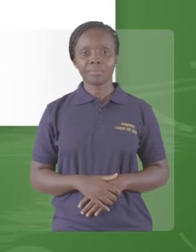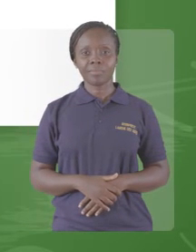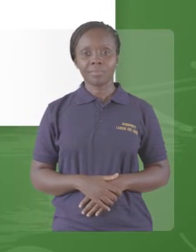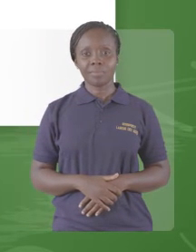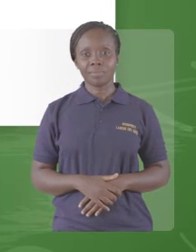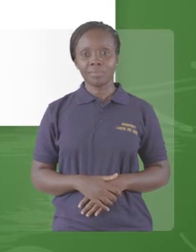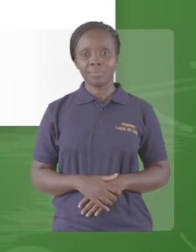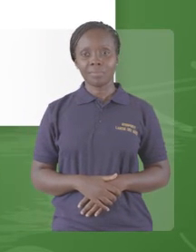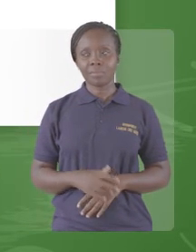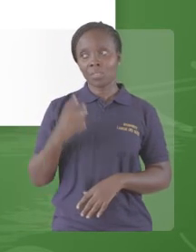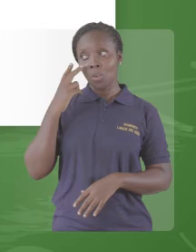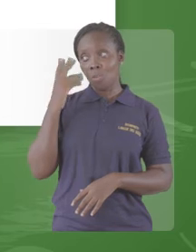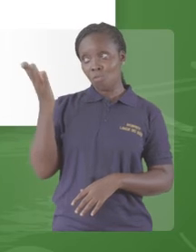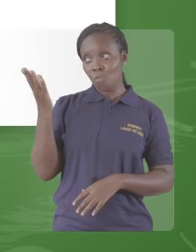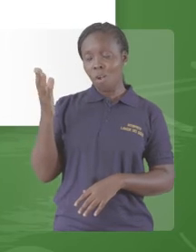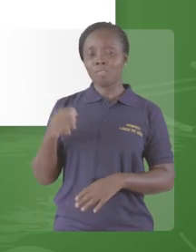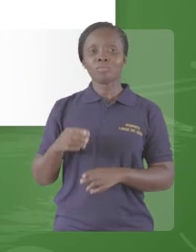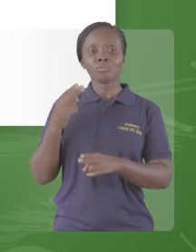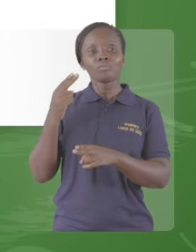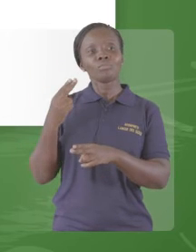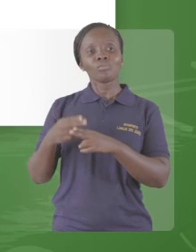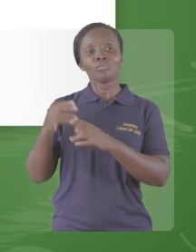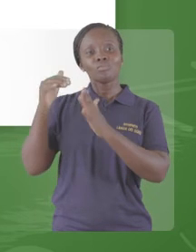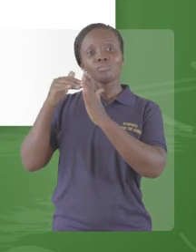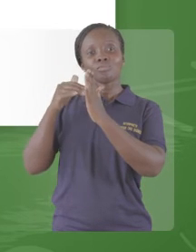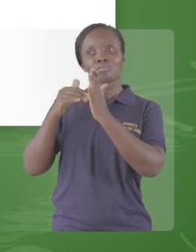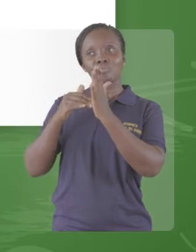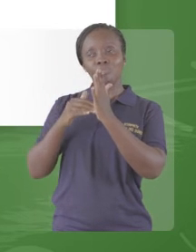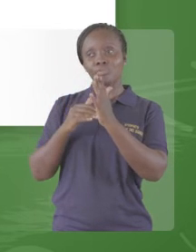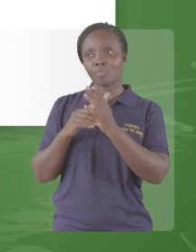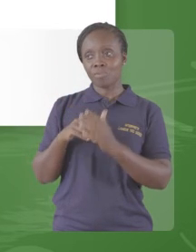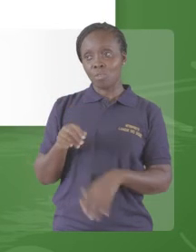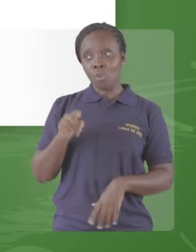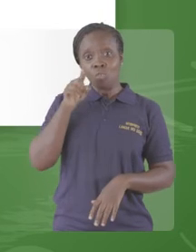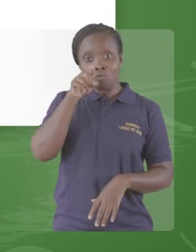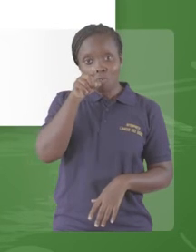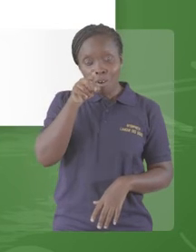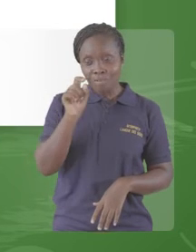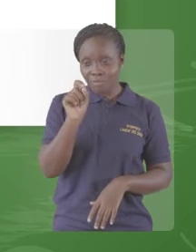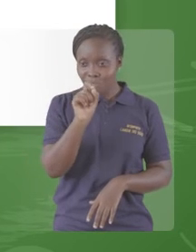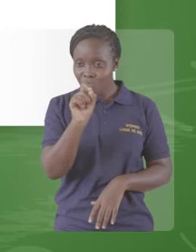Souligne les conséquences liées à l'exploitation abusive de la forêt.